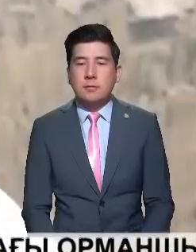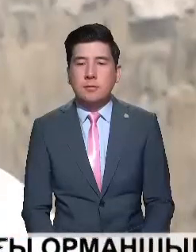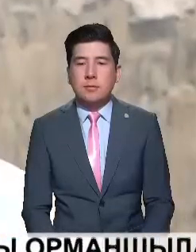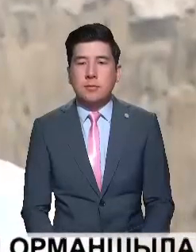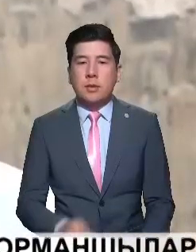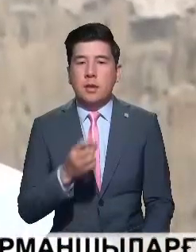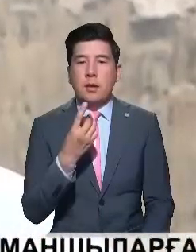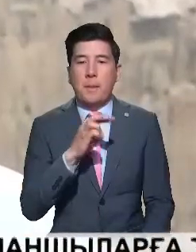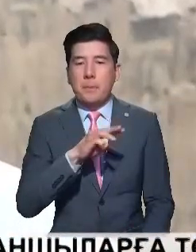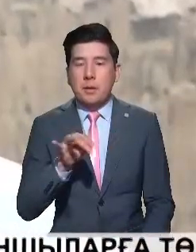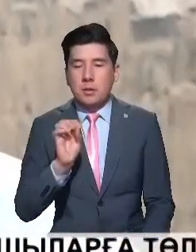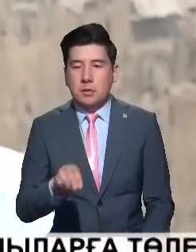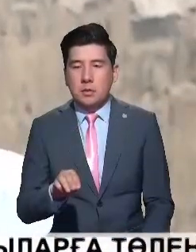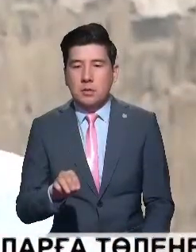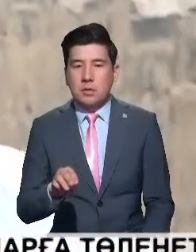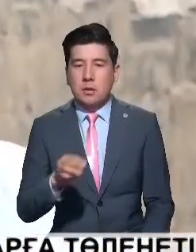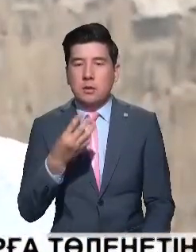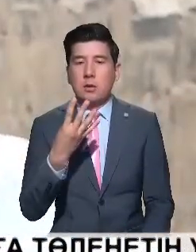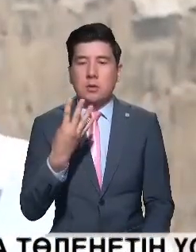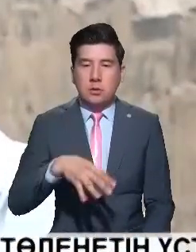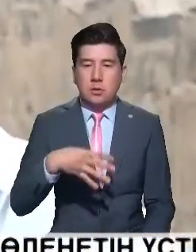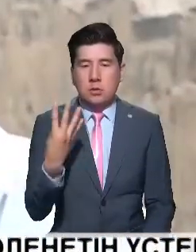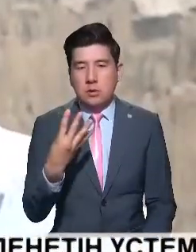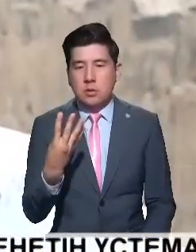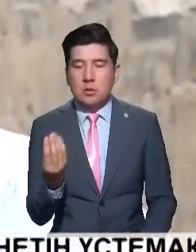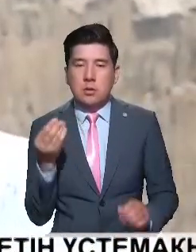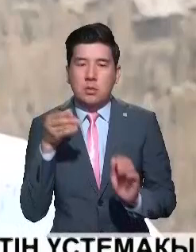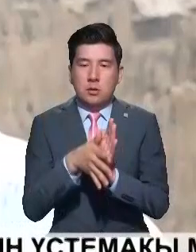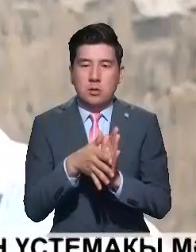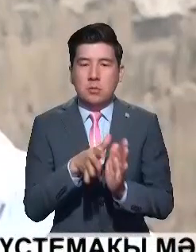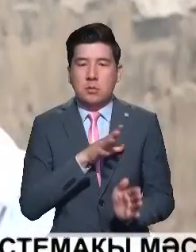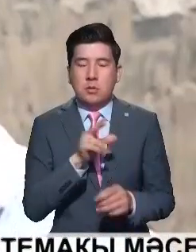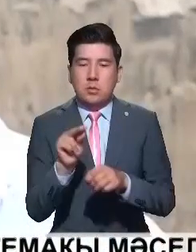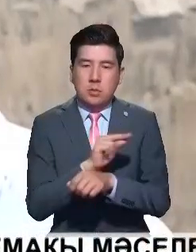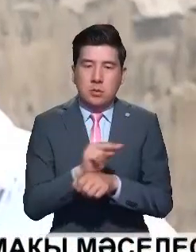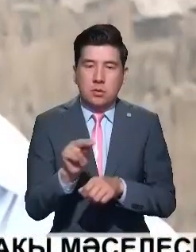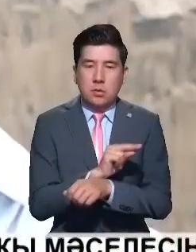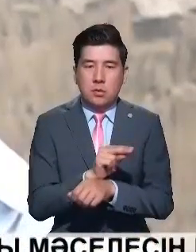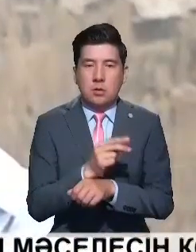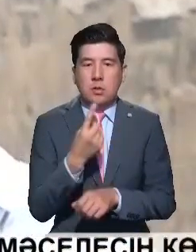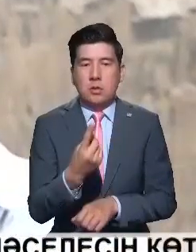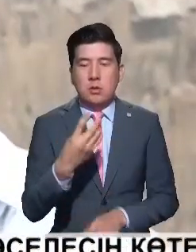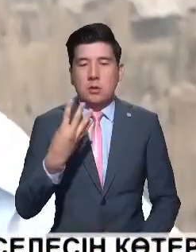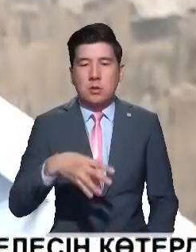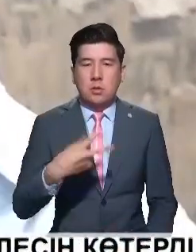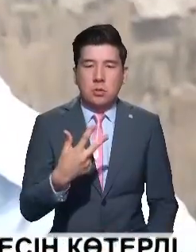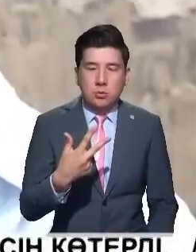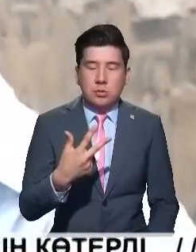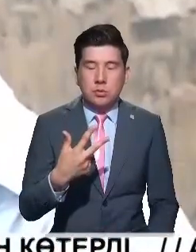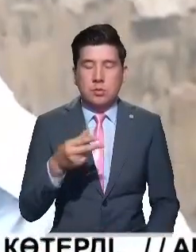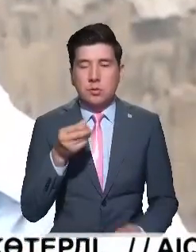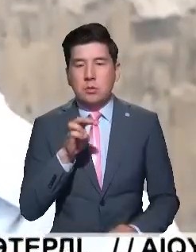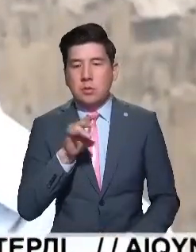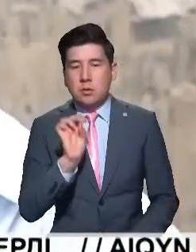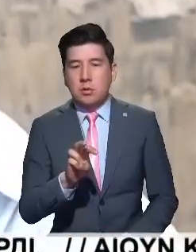Миллиард 43 миллиона тенге было заложено на оранжереяны жөндеу жұмыстарына 1 миллиард 43 миллион тенге бөлінді. Оның